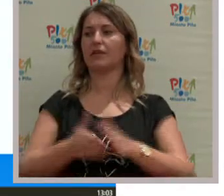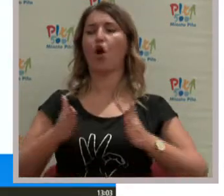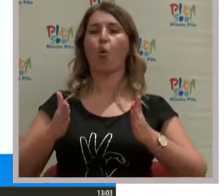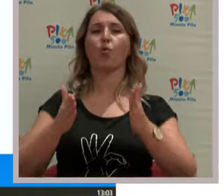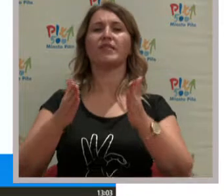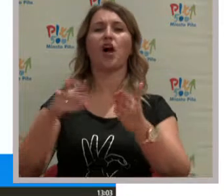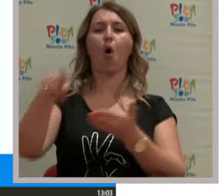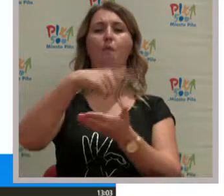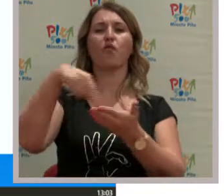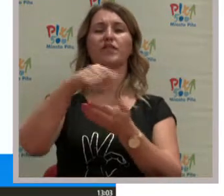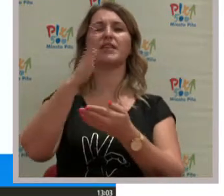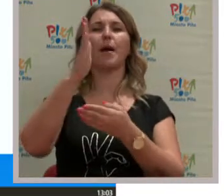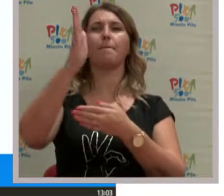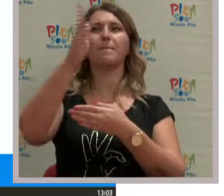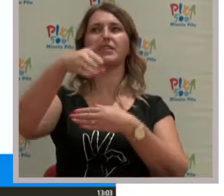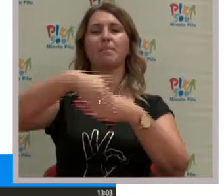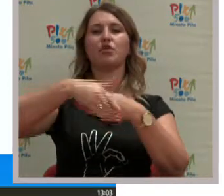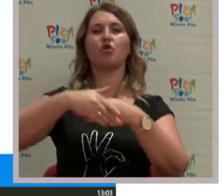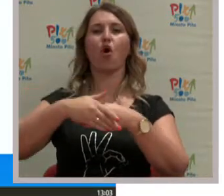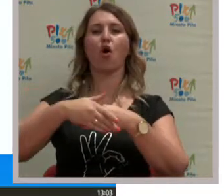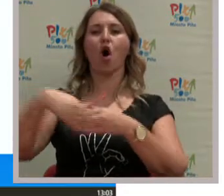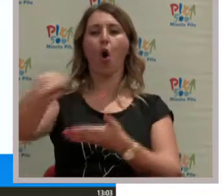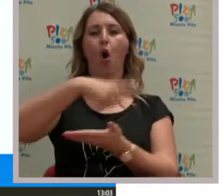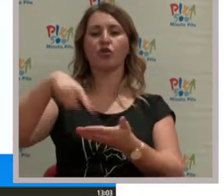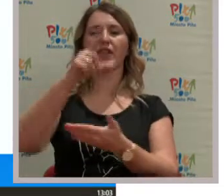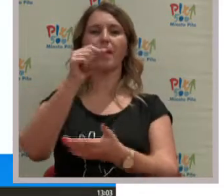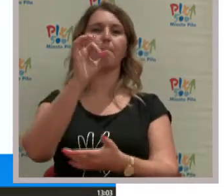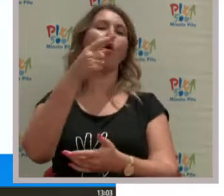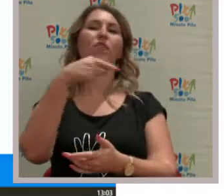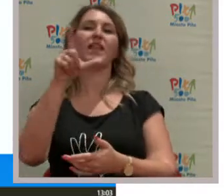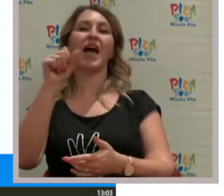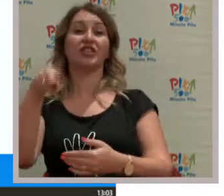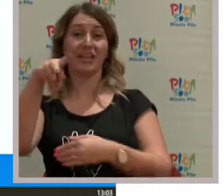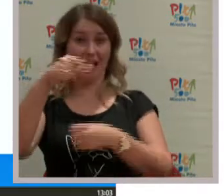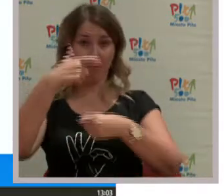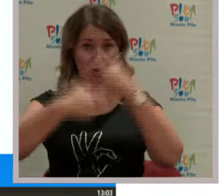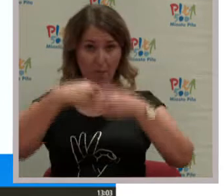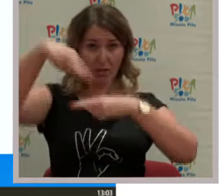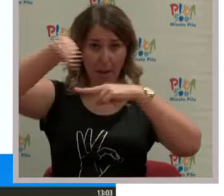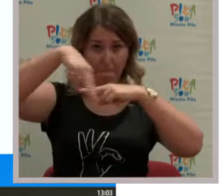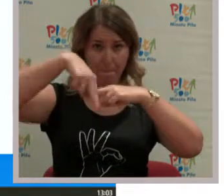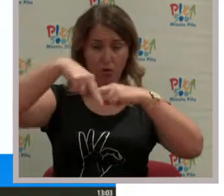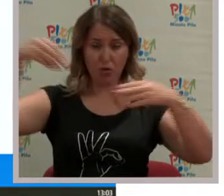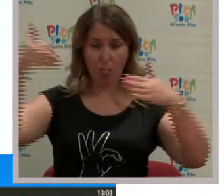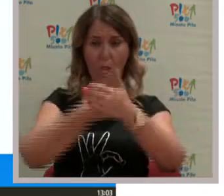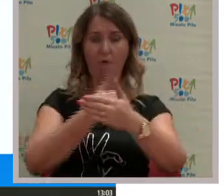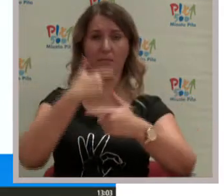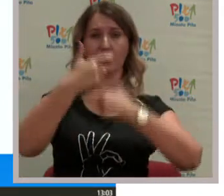obecnym osiedlem Podlasie dodatkowym mostem, który będzie przerzucony nad